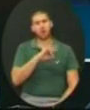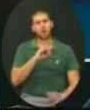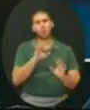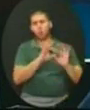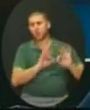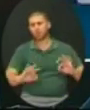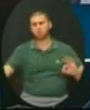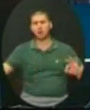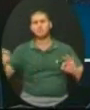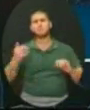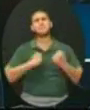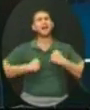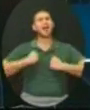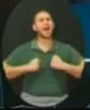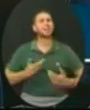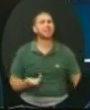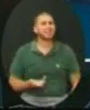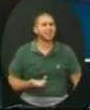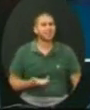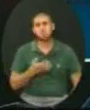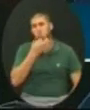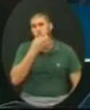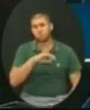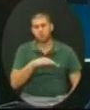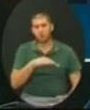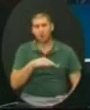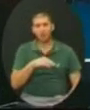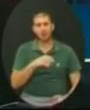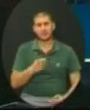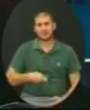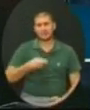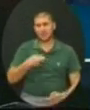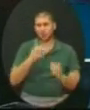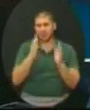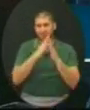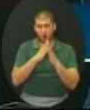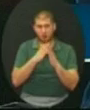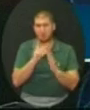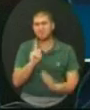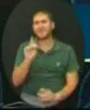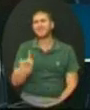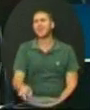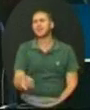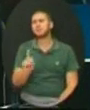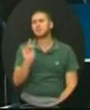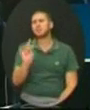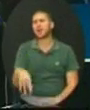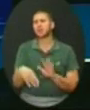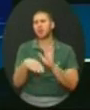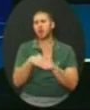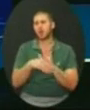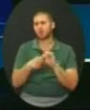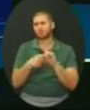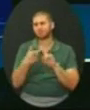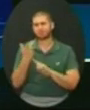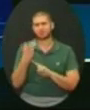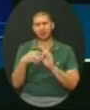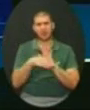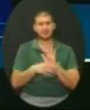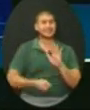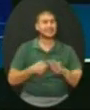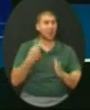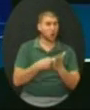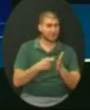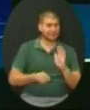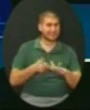חוטי חשמל חשופים במקלחת. יהיה מותר להשכיר דירות לאותם אנשים. מי יתנגד לכל אותם כללים? שר